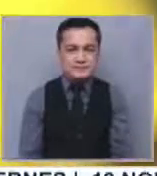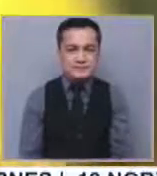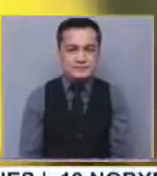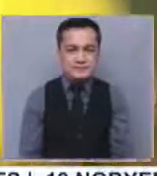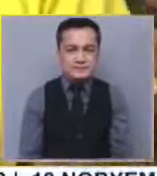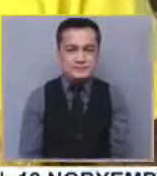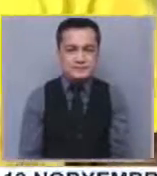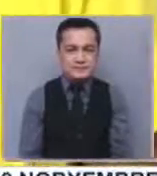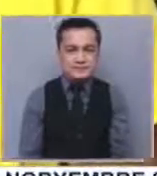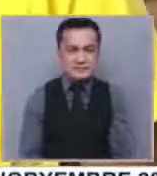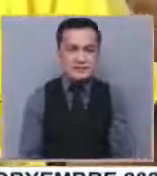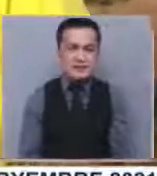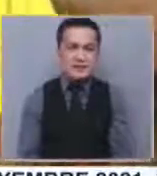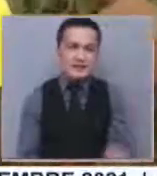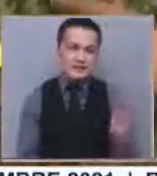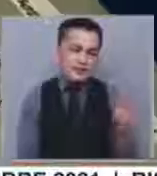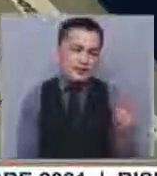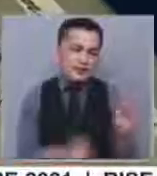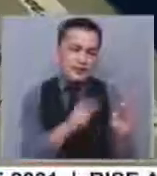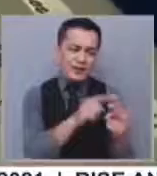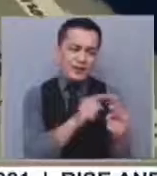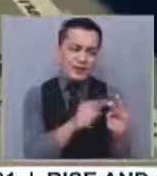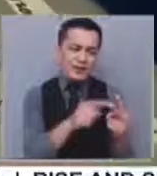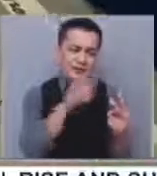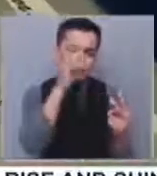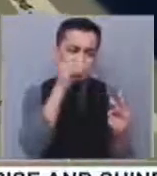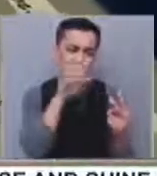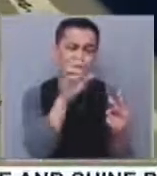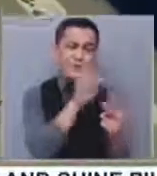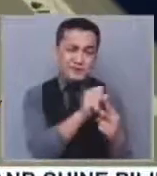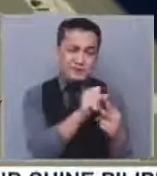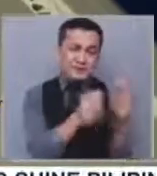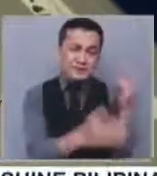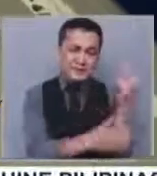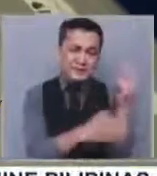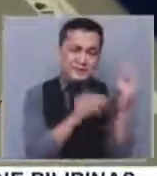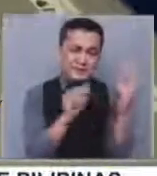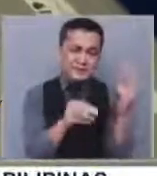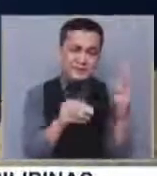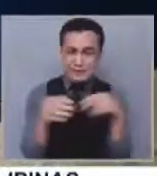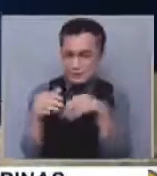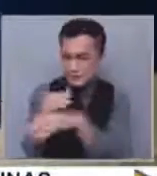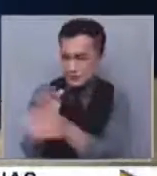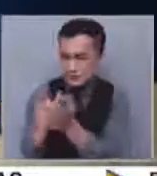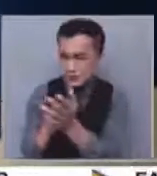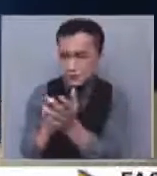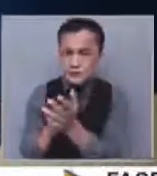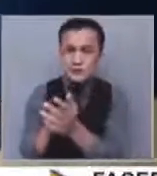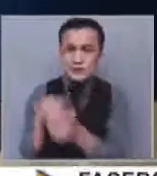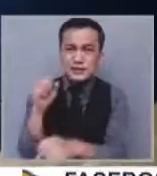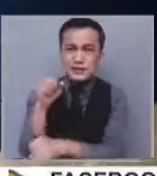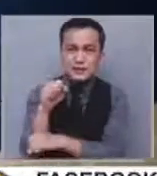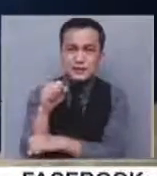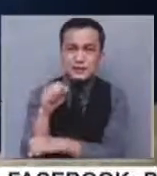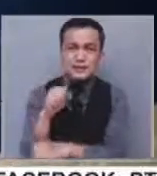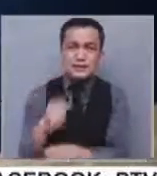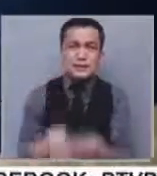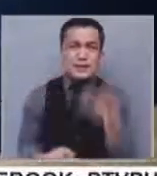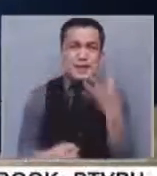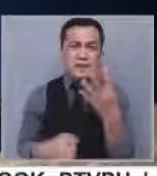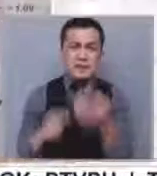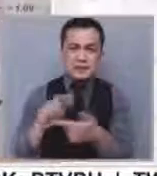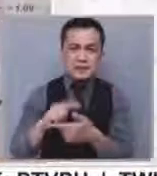Arestado ang dalawang lalaki sa Sampaloc, Manila matapos looban ang isang paaralan at nakawin ang apat na laptop at